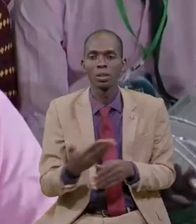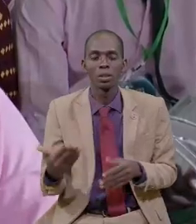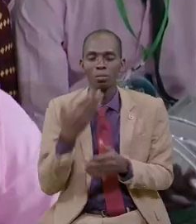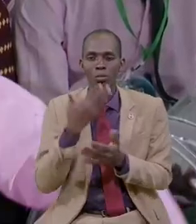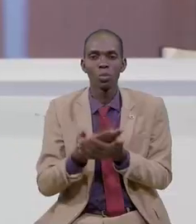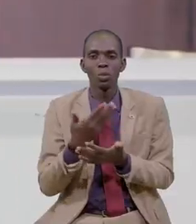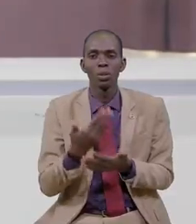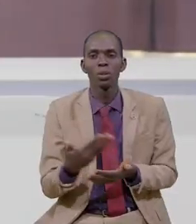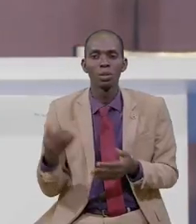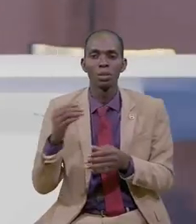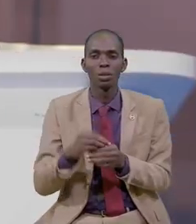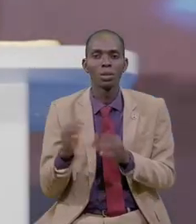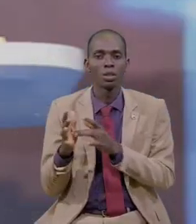chose.